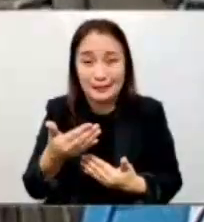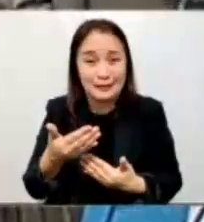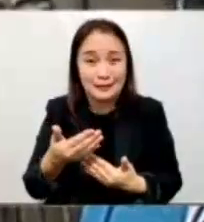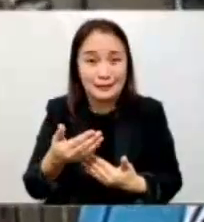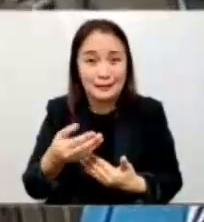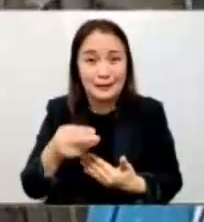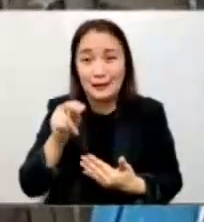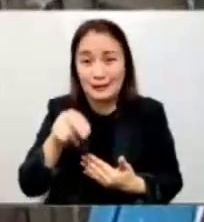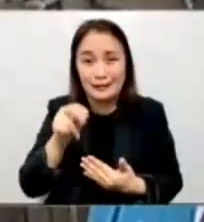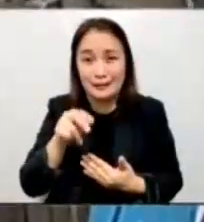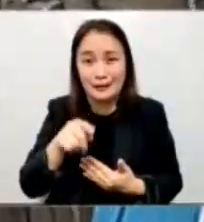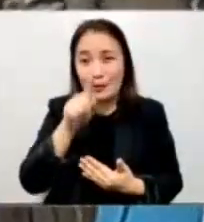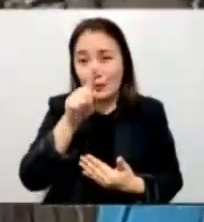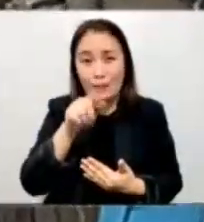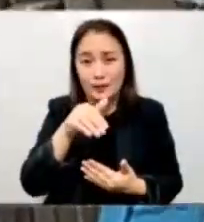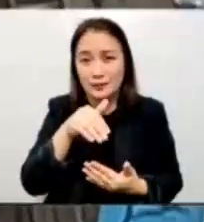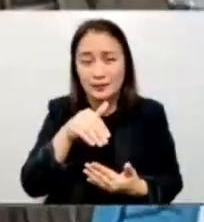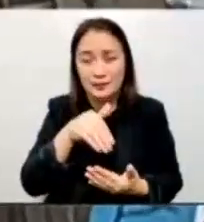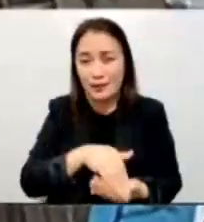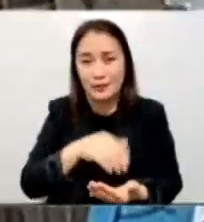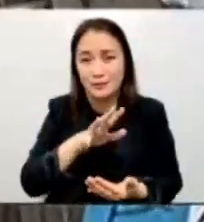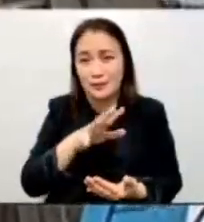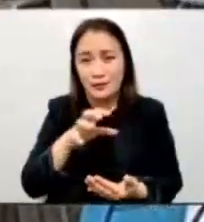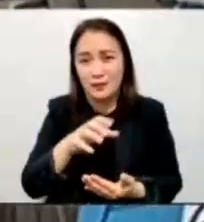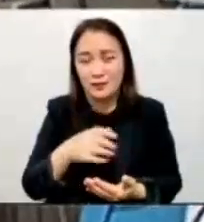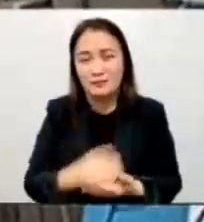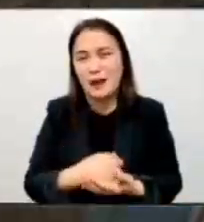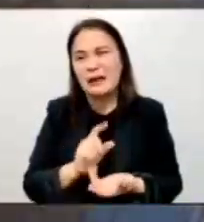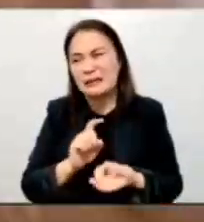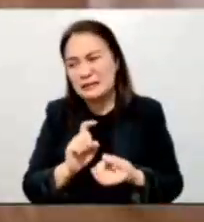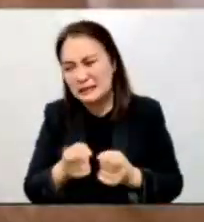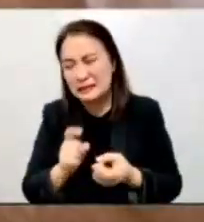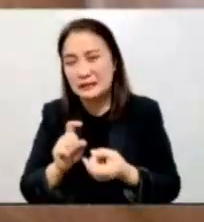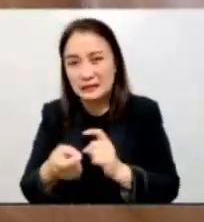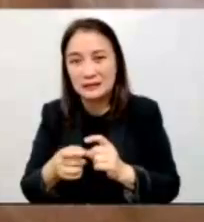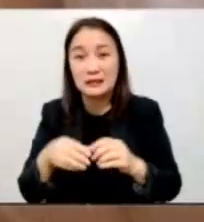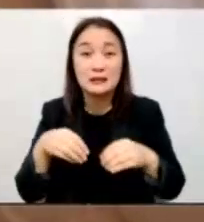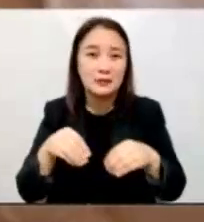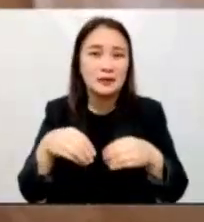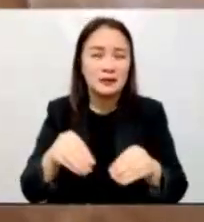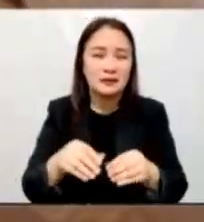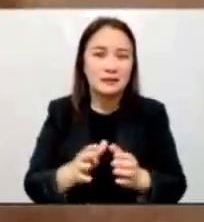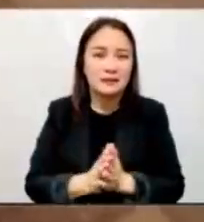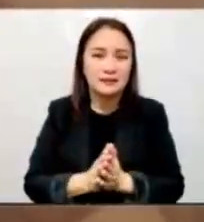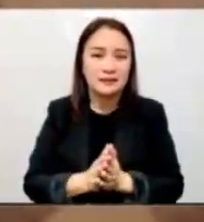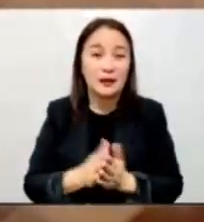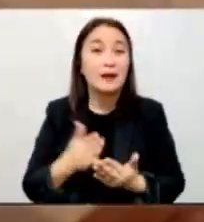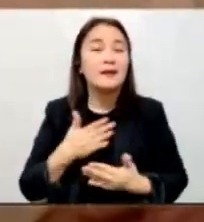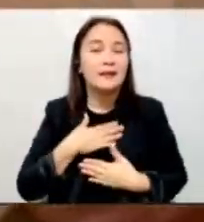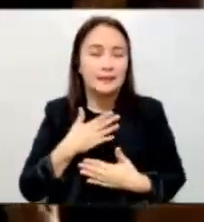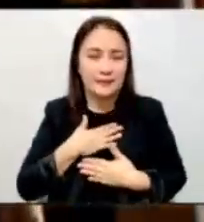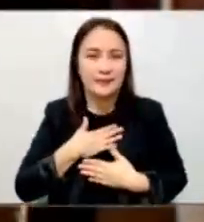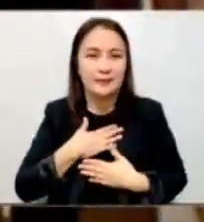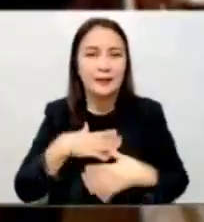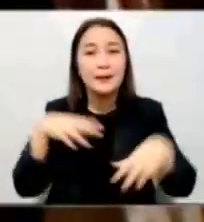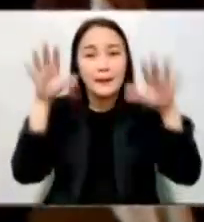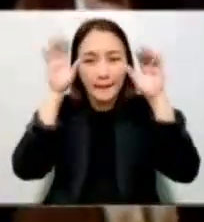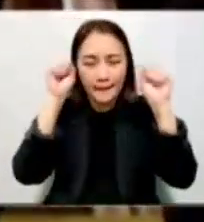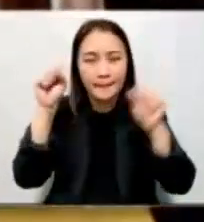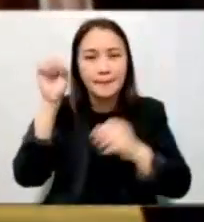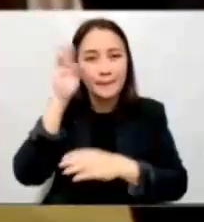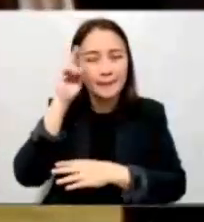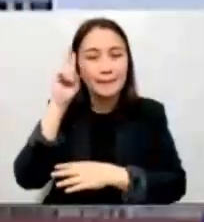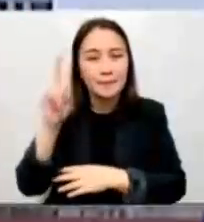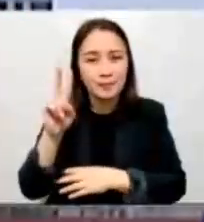2,000. Hindi mo alam yung presyo, nagbabago sa palengke, halos araw-araw. Ikinatuwa naman ni Pangulong Bongbong Marcos ang pagbagal ng